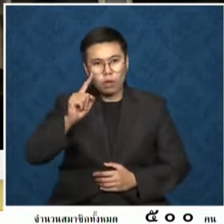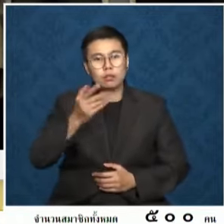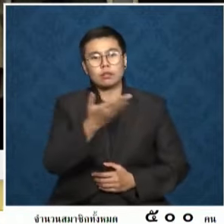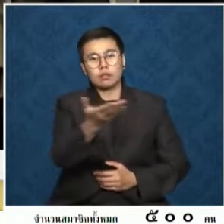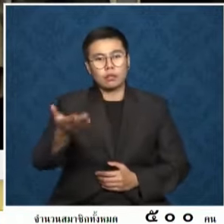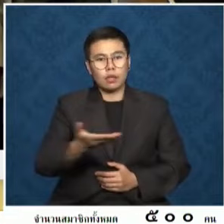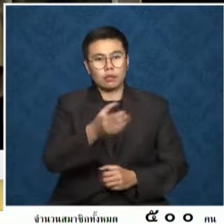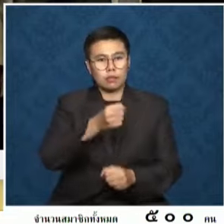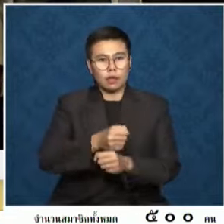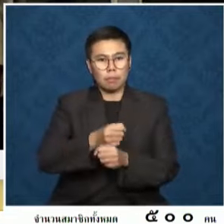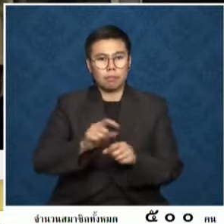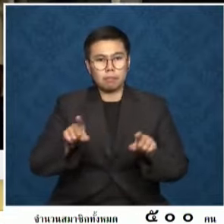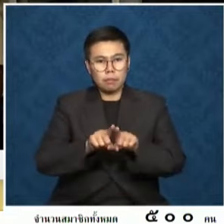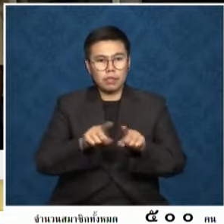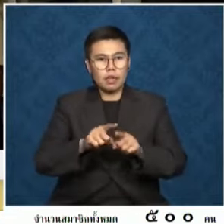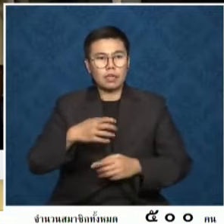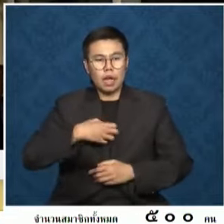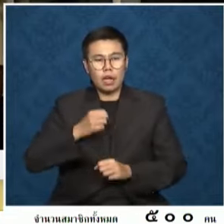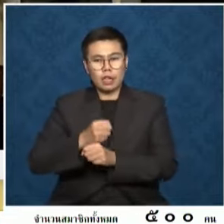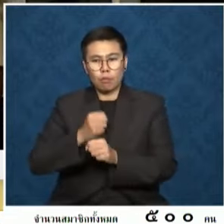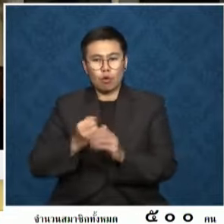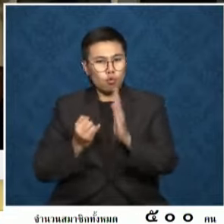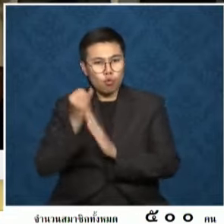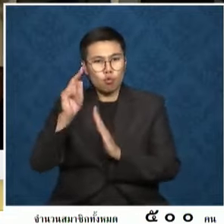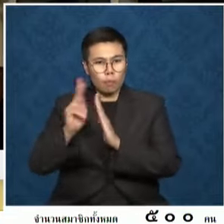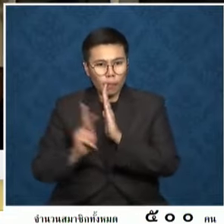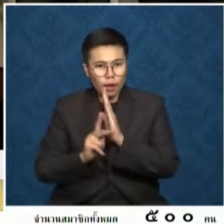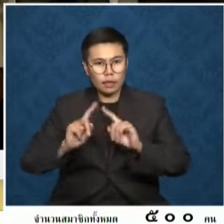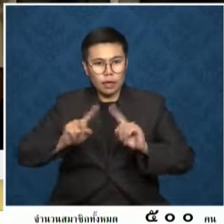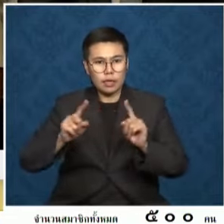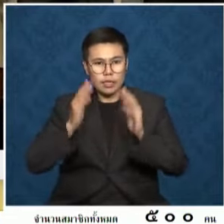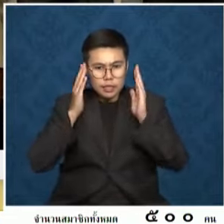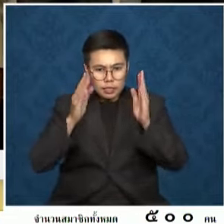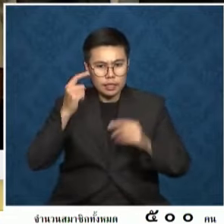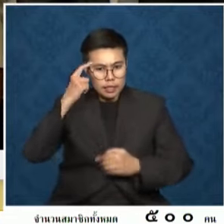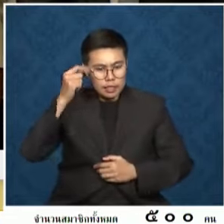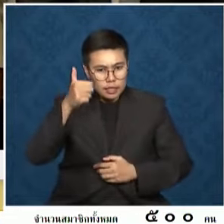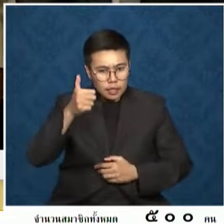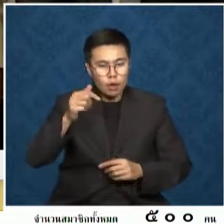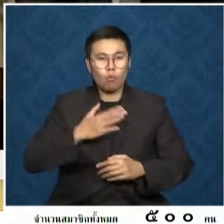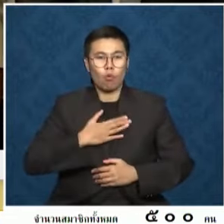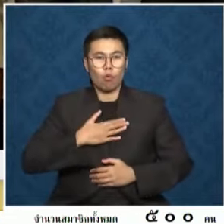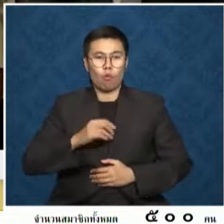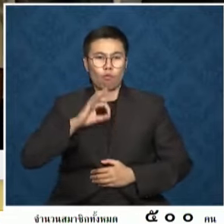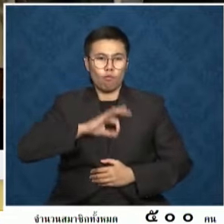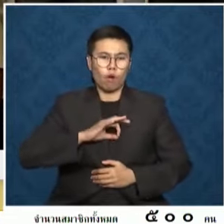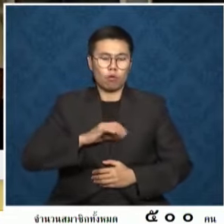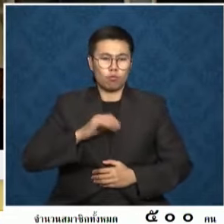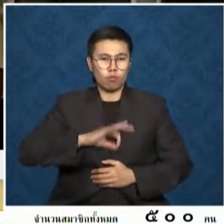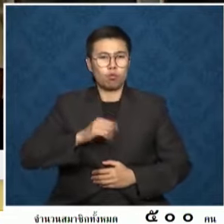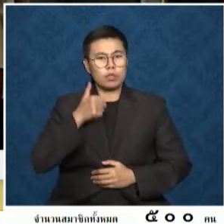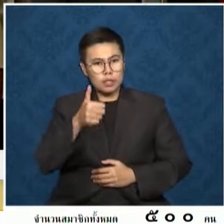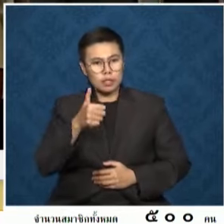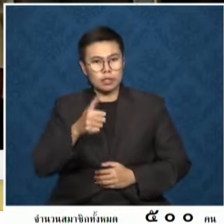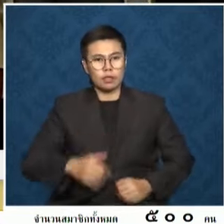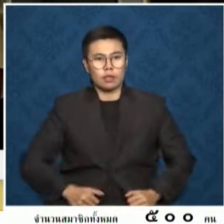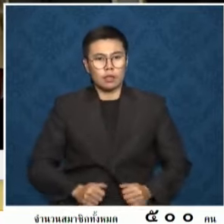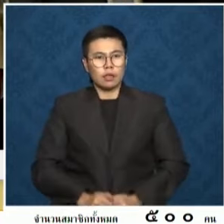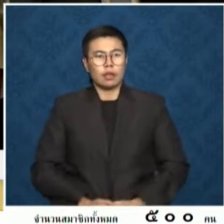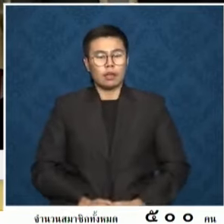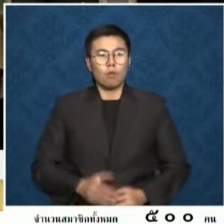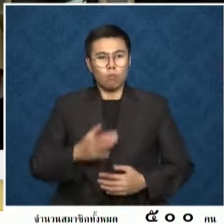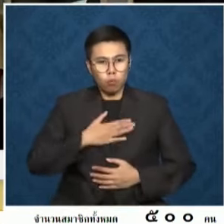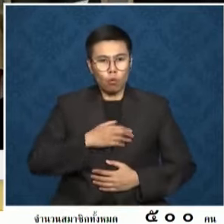กท่านทำท่านเรียกร้องให้ถูกต้องตามกฎหมายให้ตั้งสติผมฟังมาก็รู้สึกดีผ